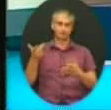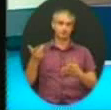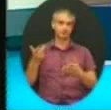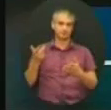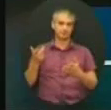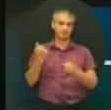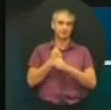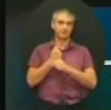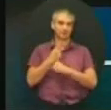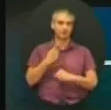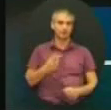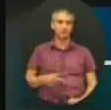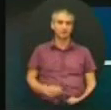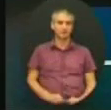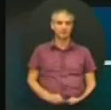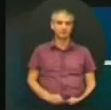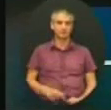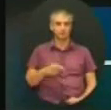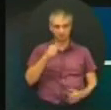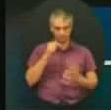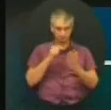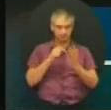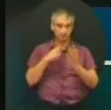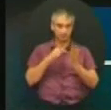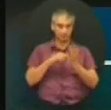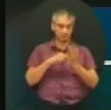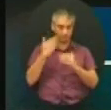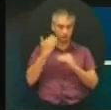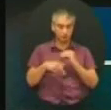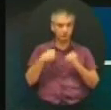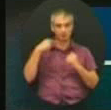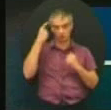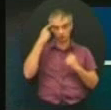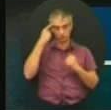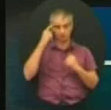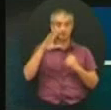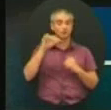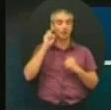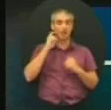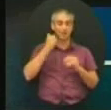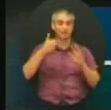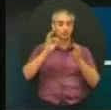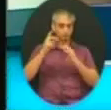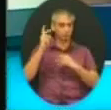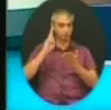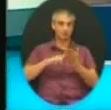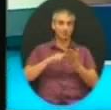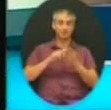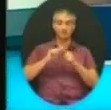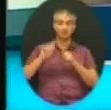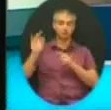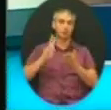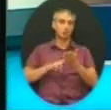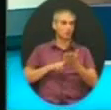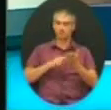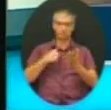תודה. נורית קורן. אני חושב, השורה התחתונה היא שאני חושב שאיילת שקד צודקת, והוורסיה שלה נכונה.